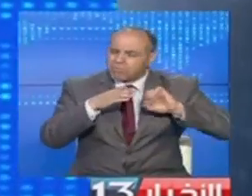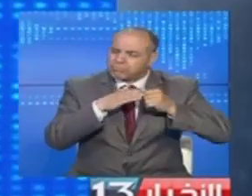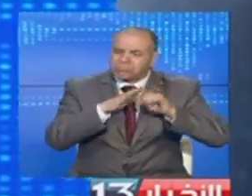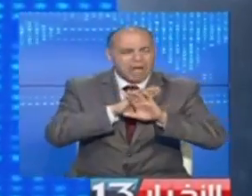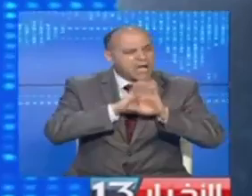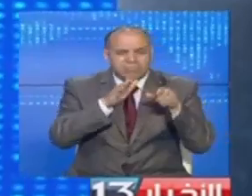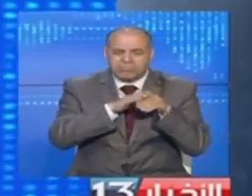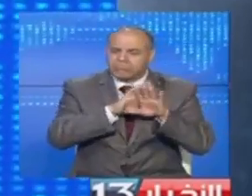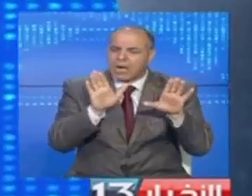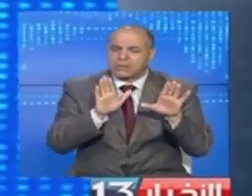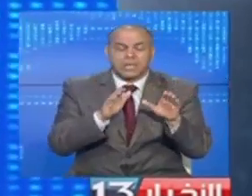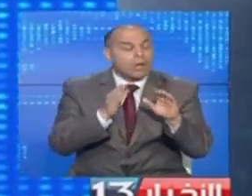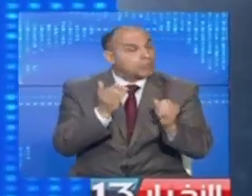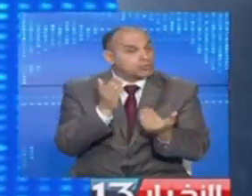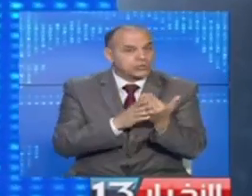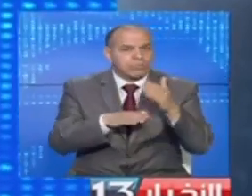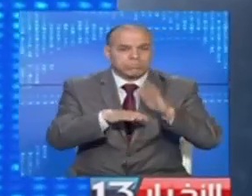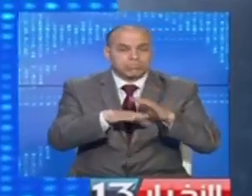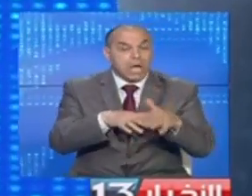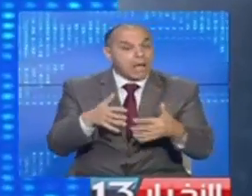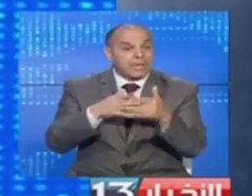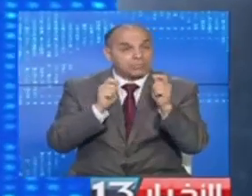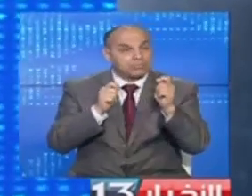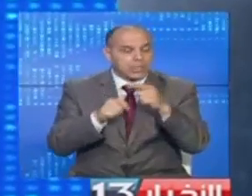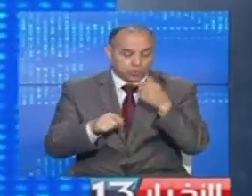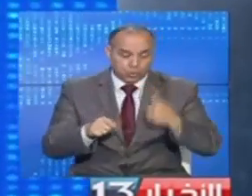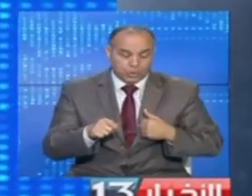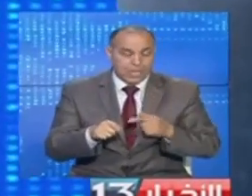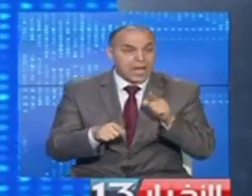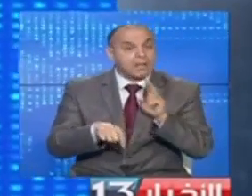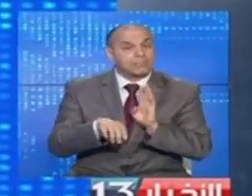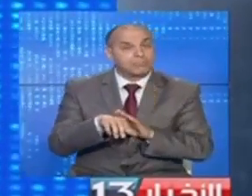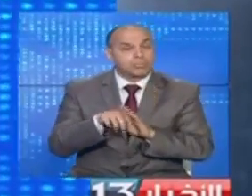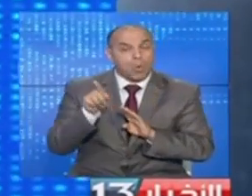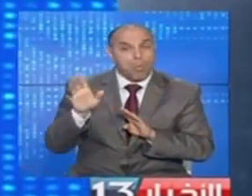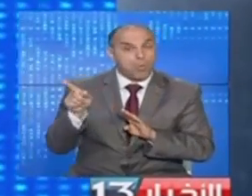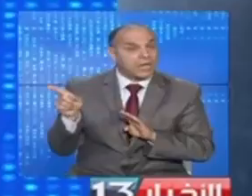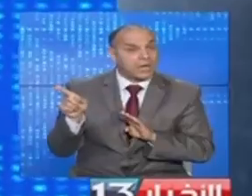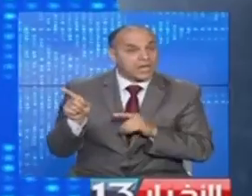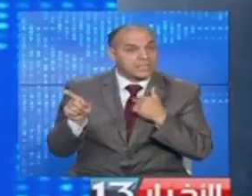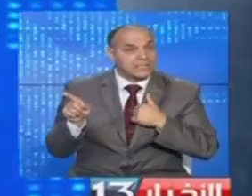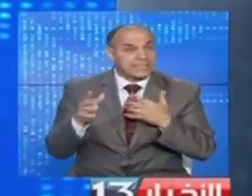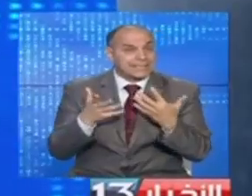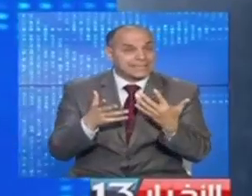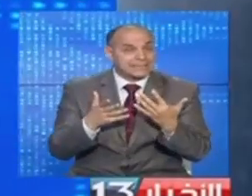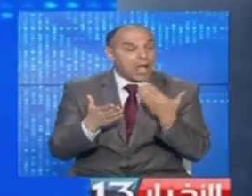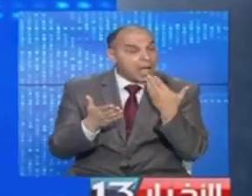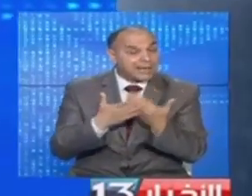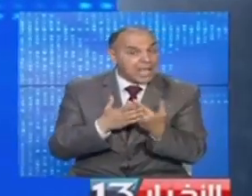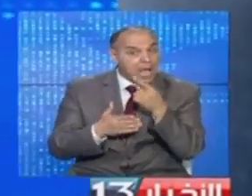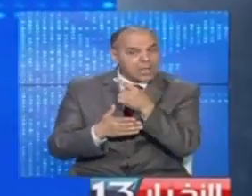الصحي. يأتي هذا التطور فيما حذرت واشنطن بكين من تبعات محتملة في حال ثبت